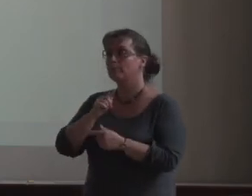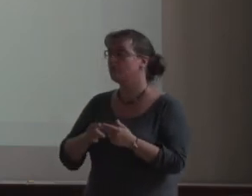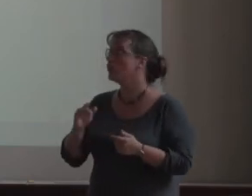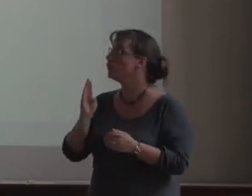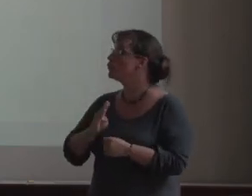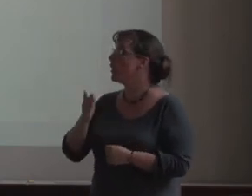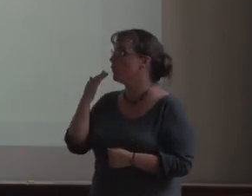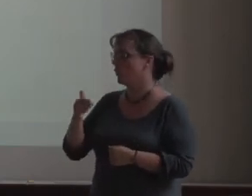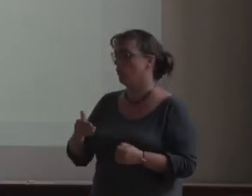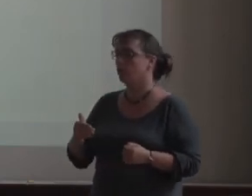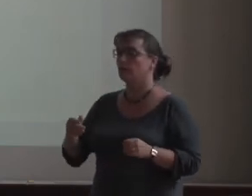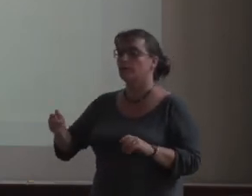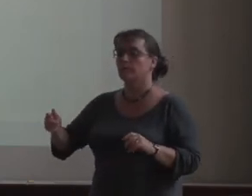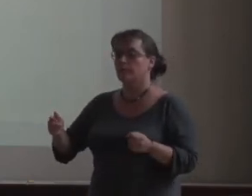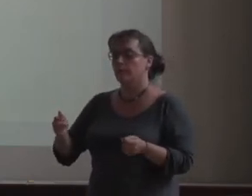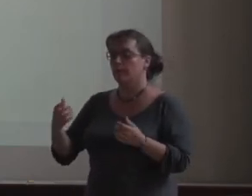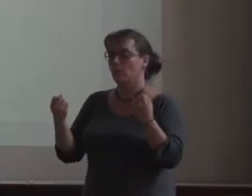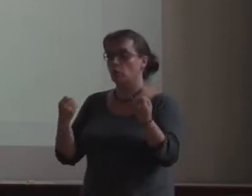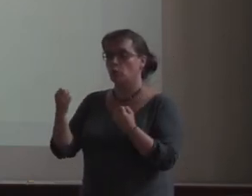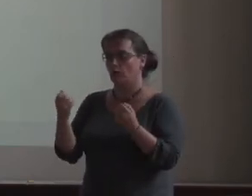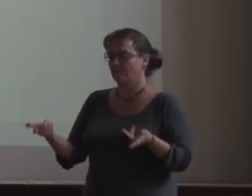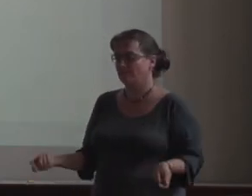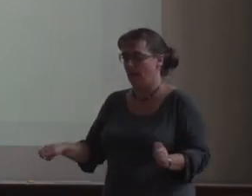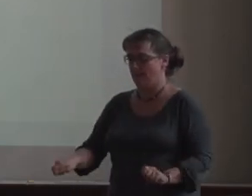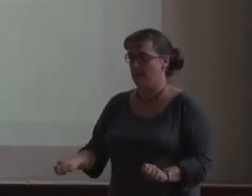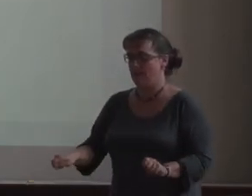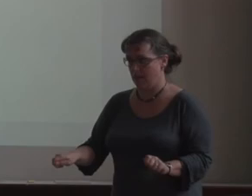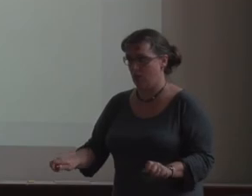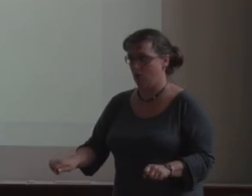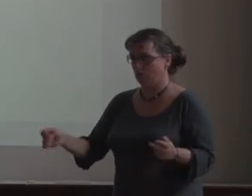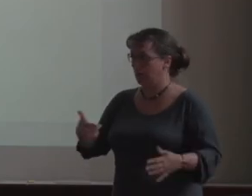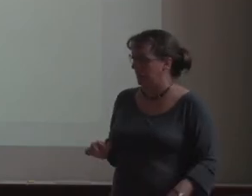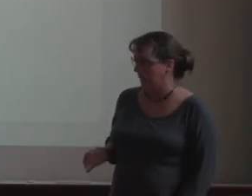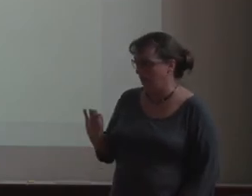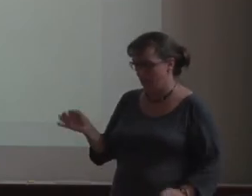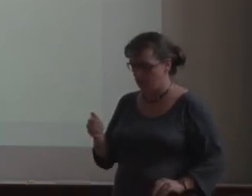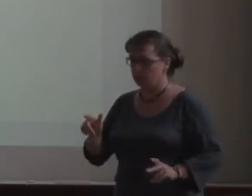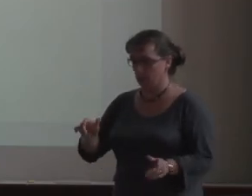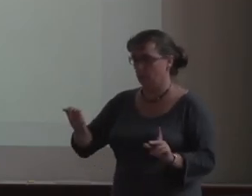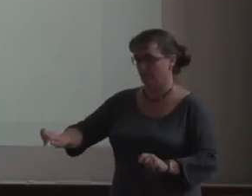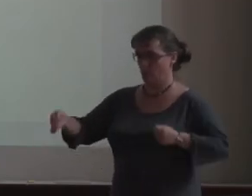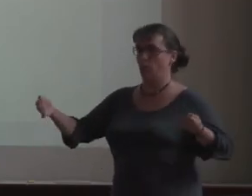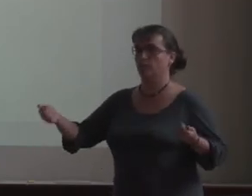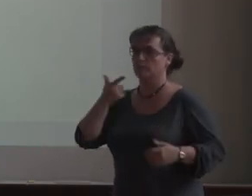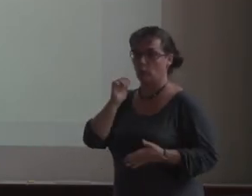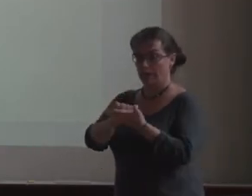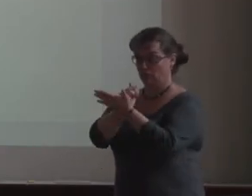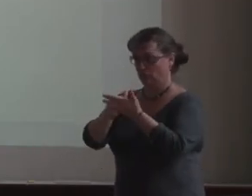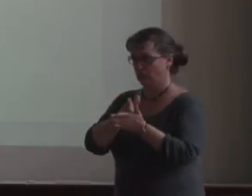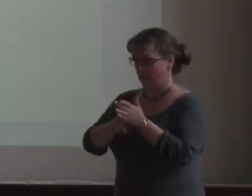et le déverrouillage des portes. Donc comme ça, les clients n'ont pas de clé des voitures. Il va y avoir une